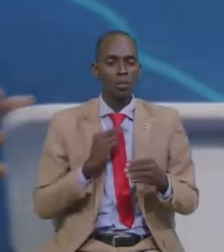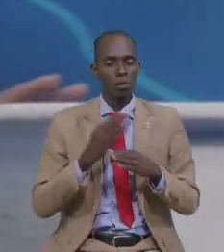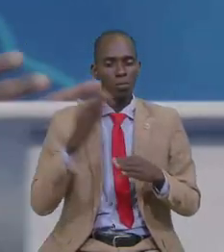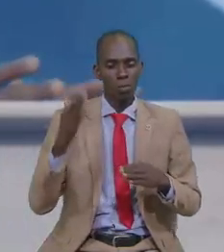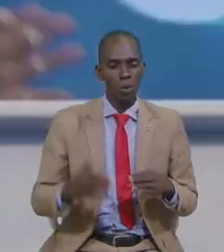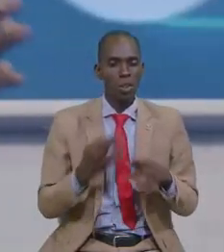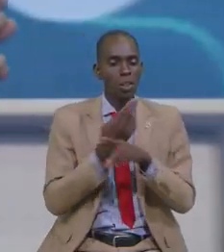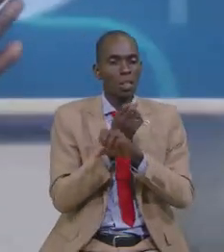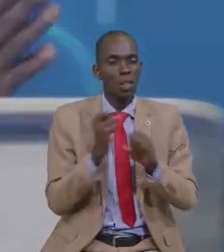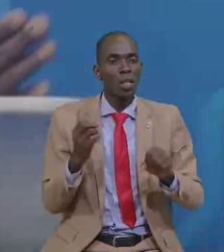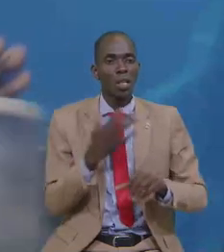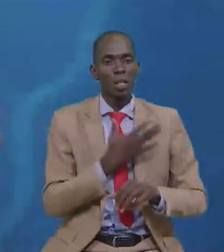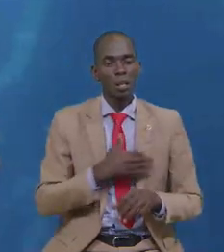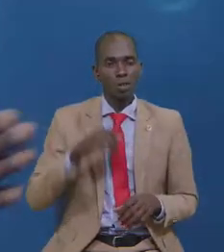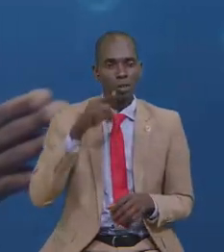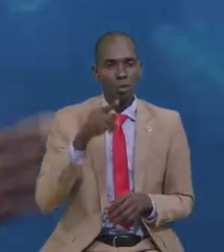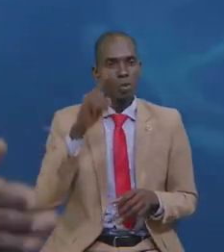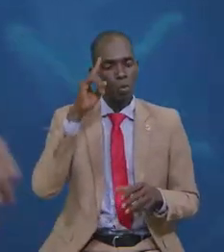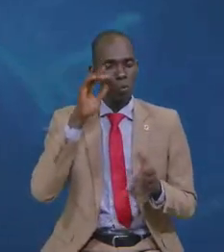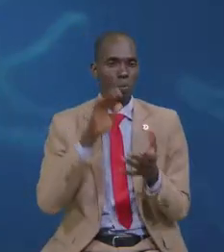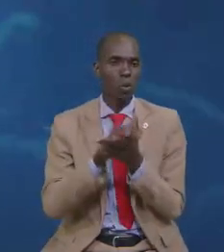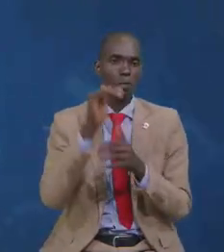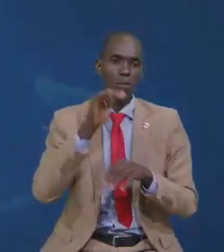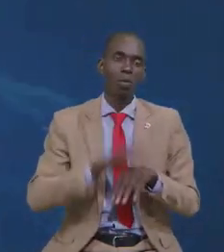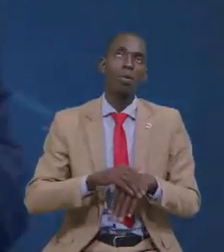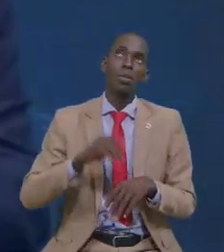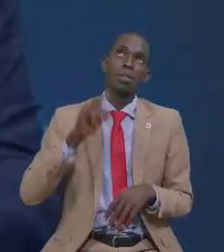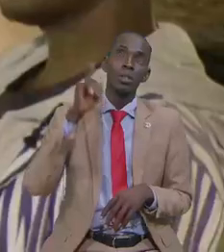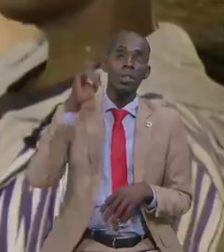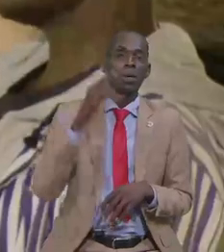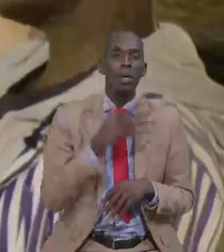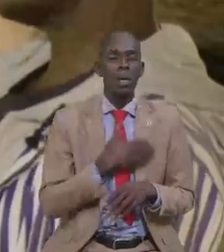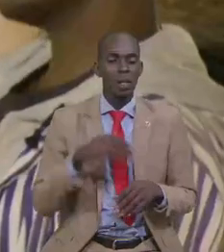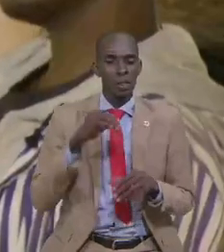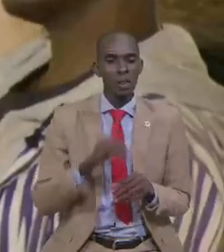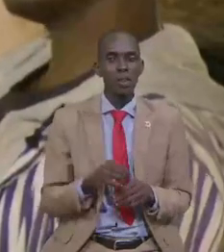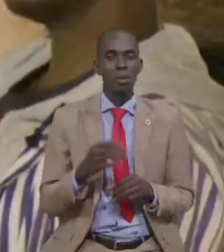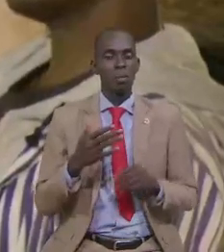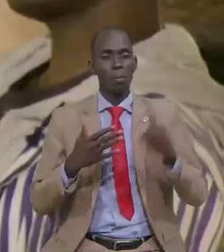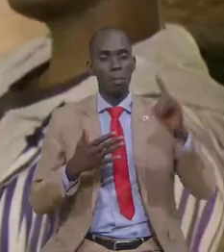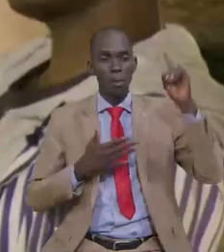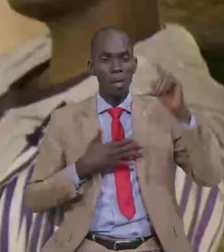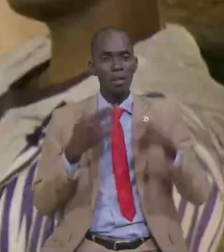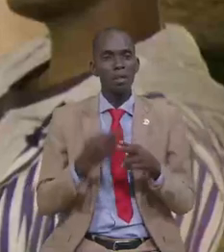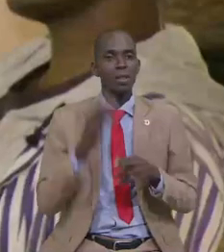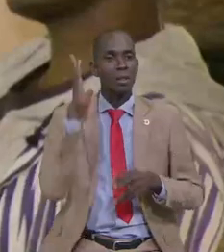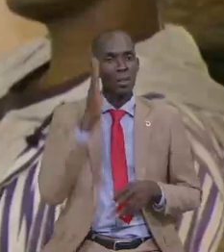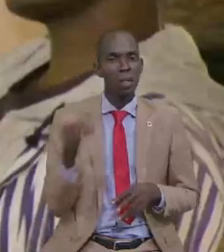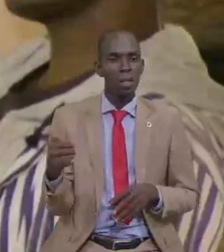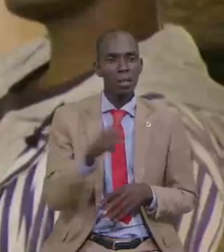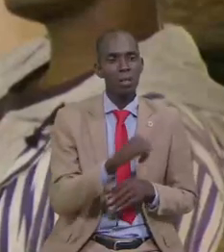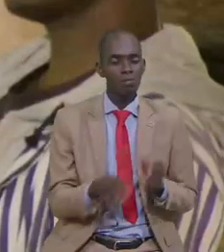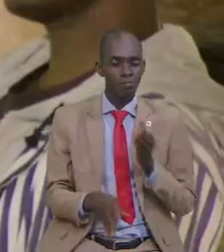la rédemption totale. Et vous croyez en lui. Et en mon nom,